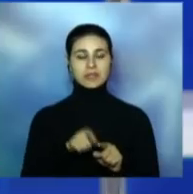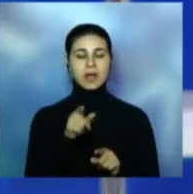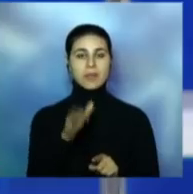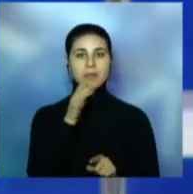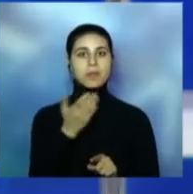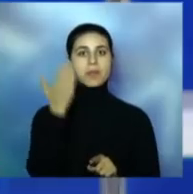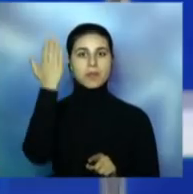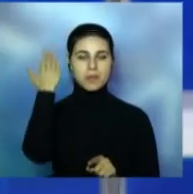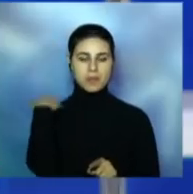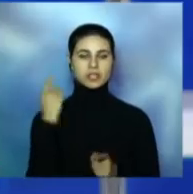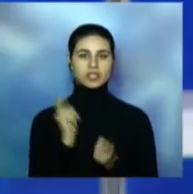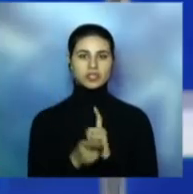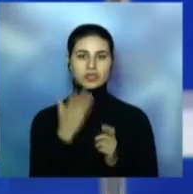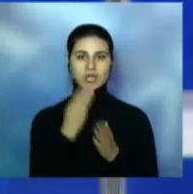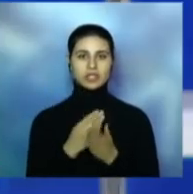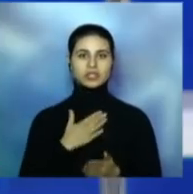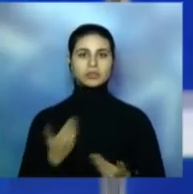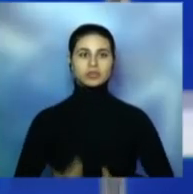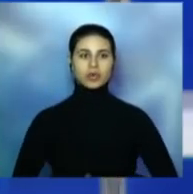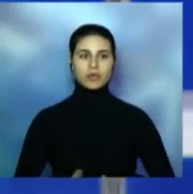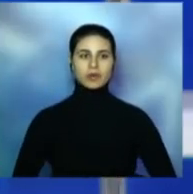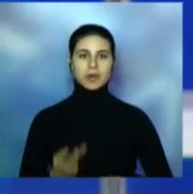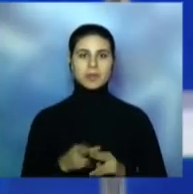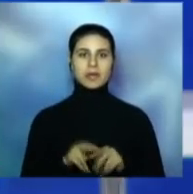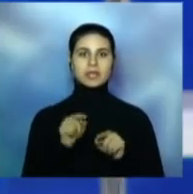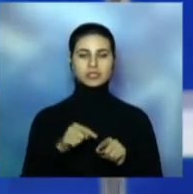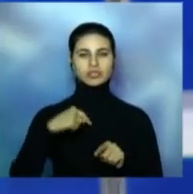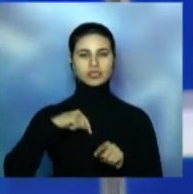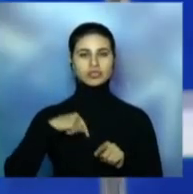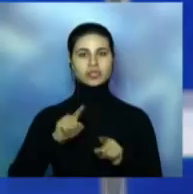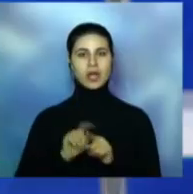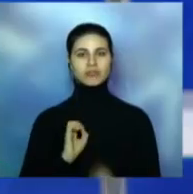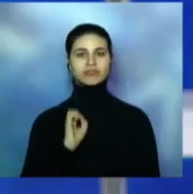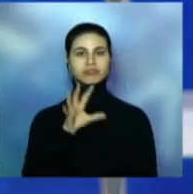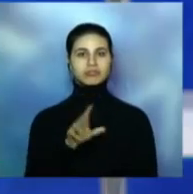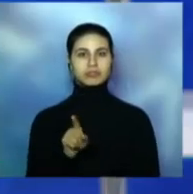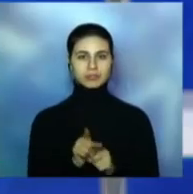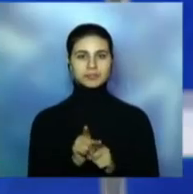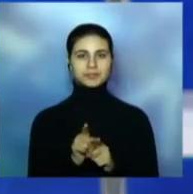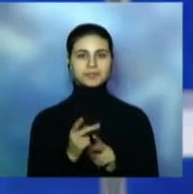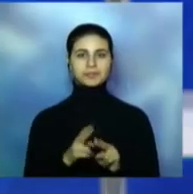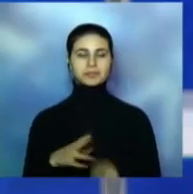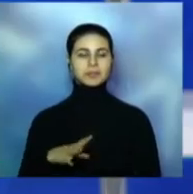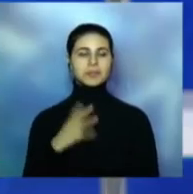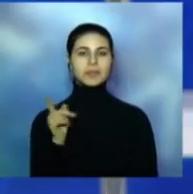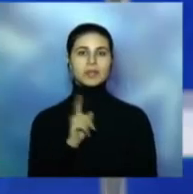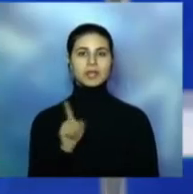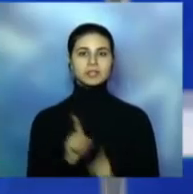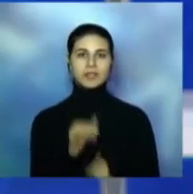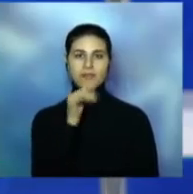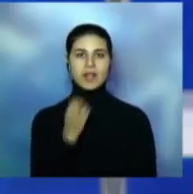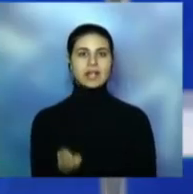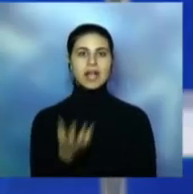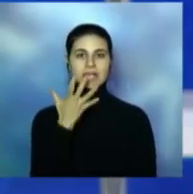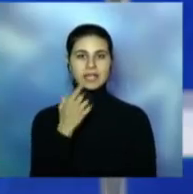მაშინ შეცვალა ჩემი ცხოვრება. ეს იყო აი ინსაიტი, როგორც ფსიქოლოგები ვამბობთ ხოლმე, ეს იყო რაღაც განათება,